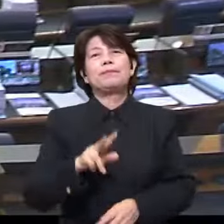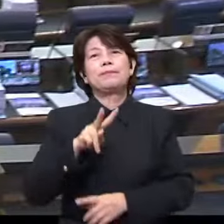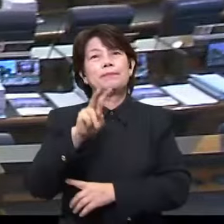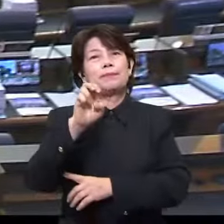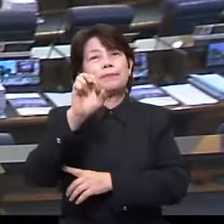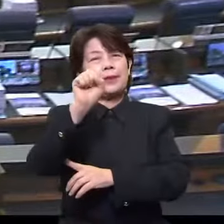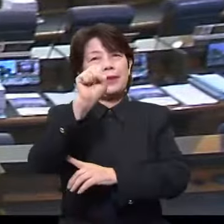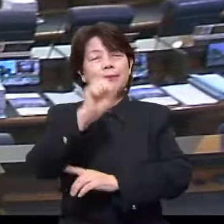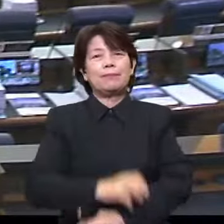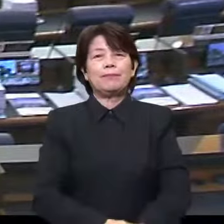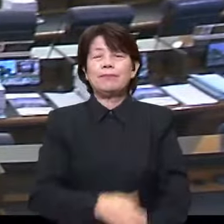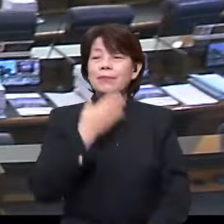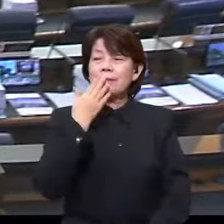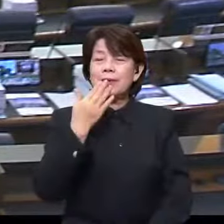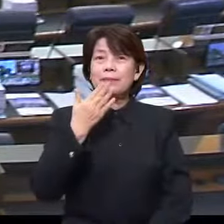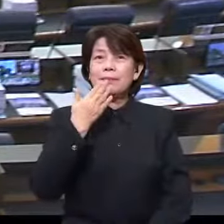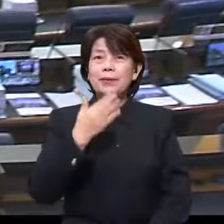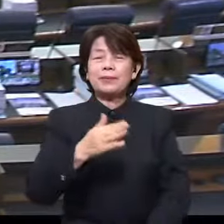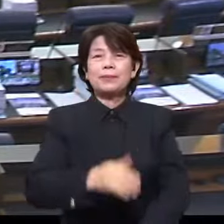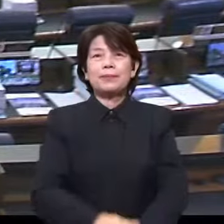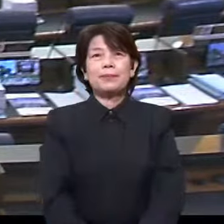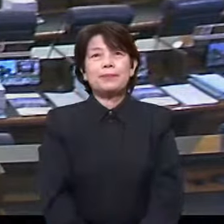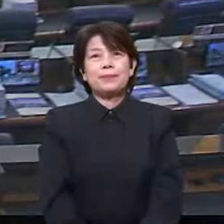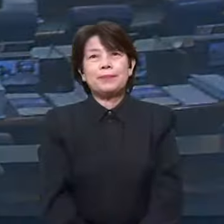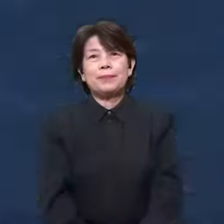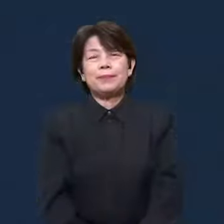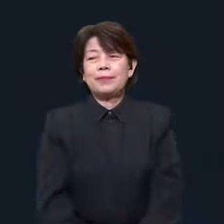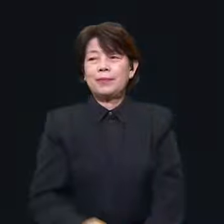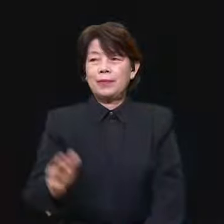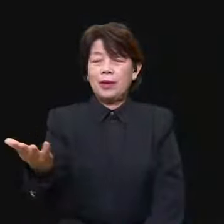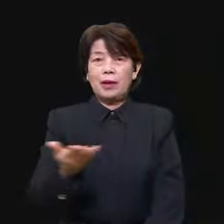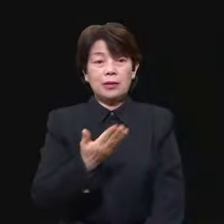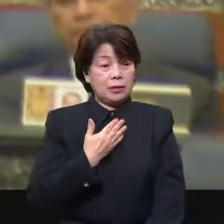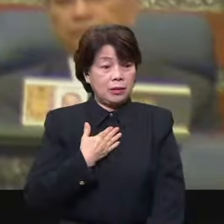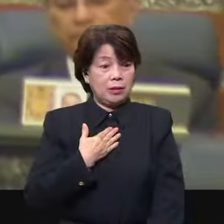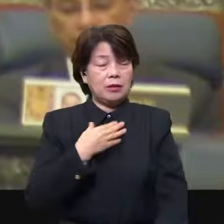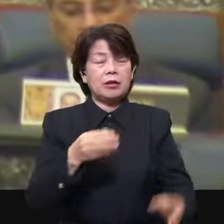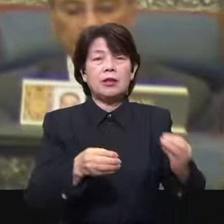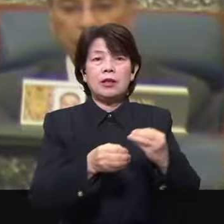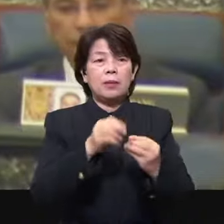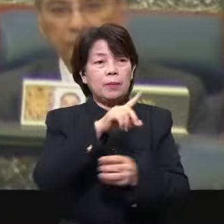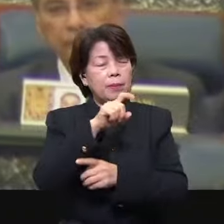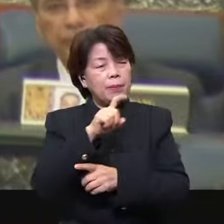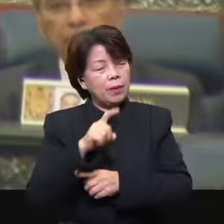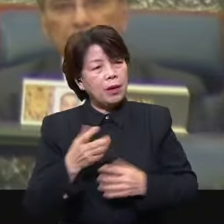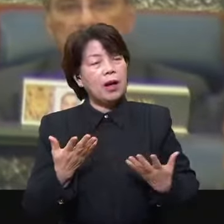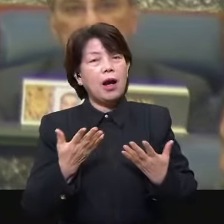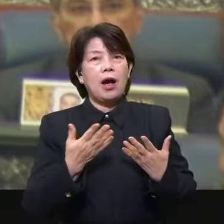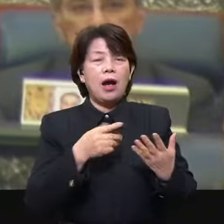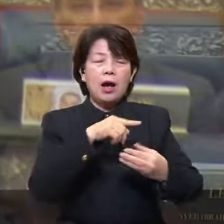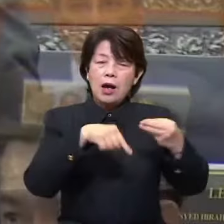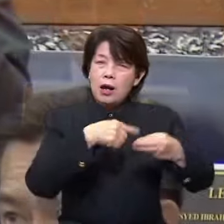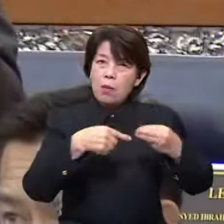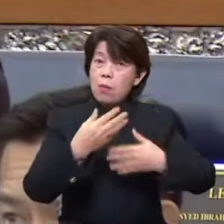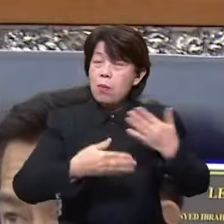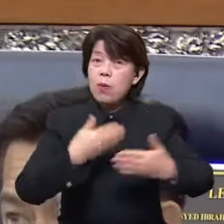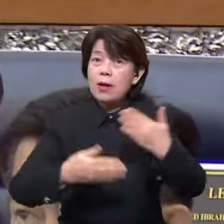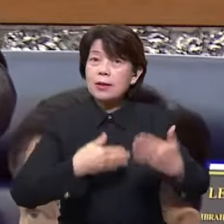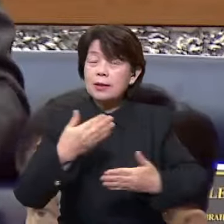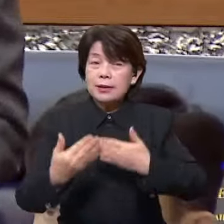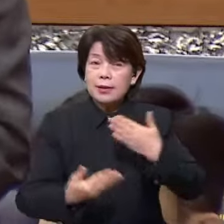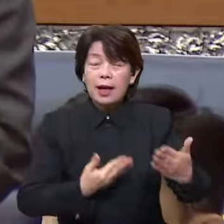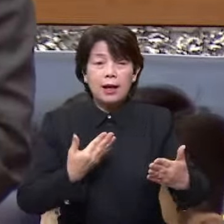Tan Melaka. Terima kasih, Timuran Speaker. Soalan tambahan saya kepada Menteri, ia berkaitan dengan proses